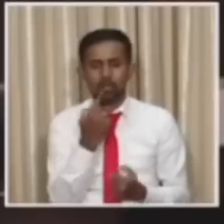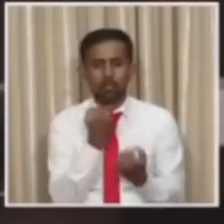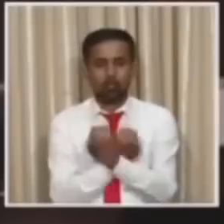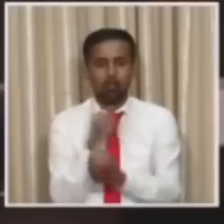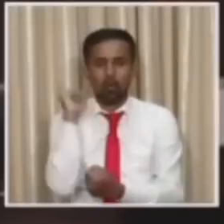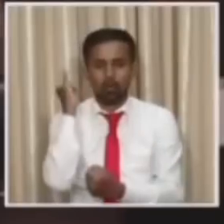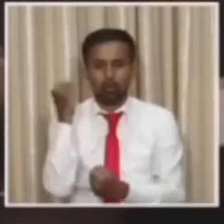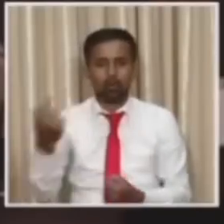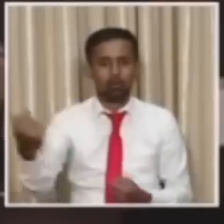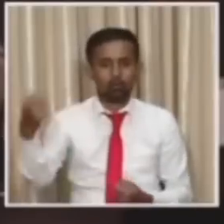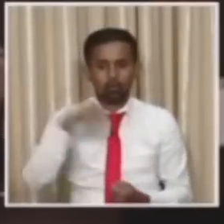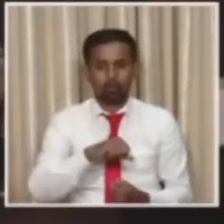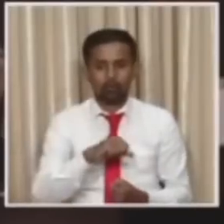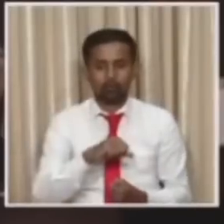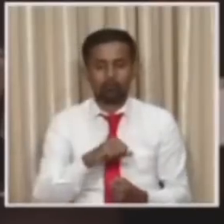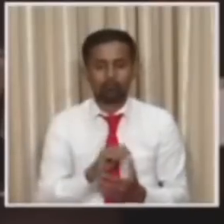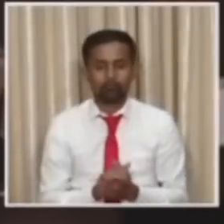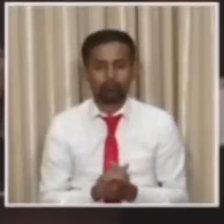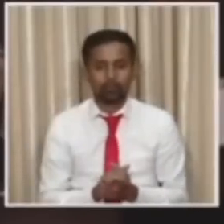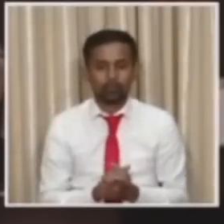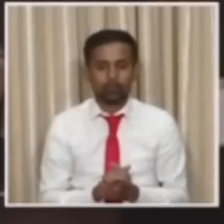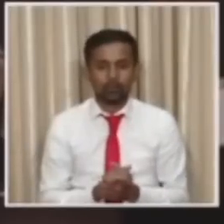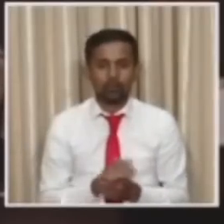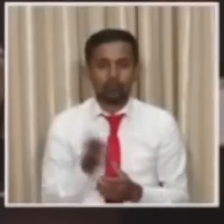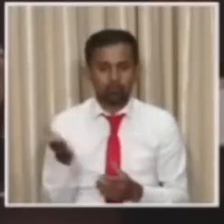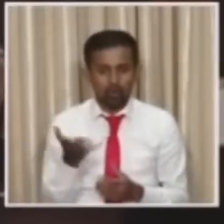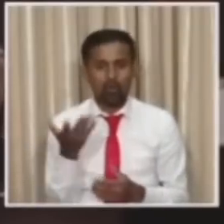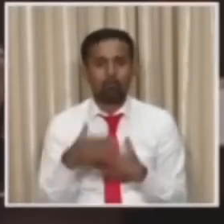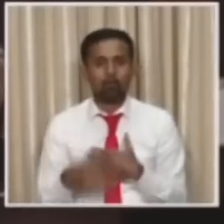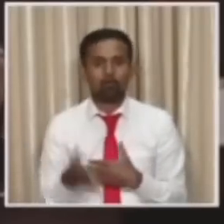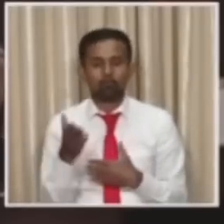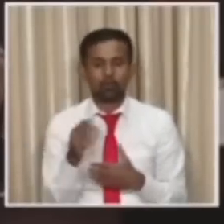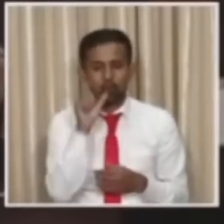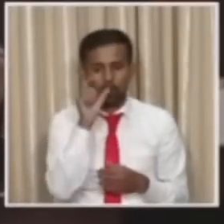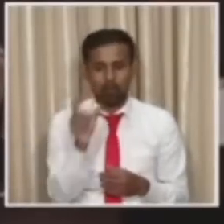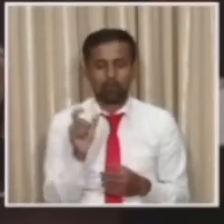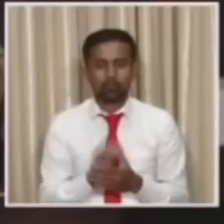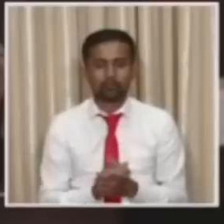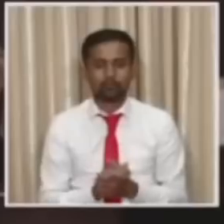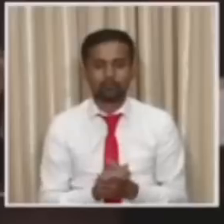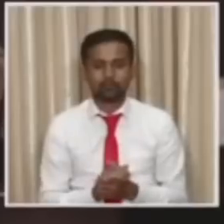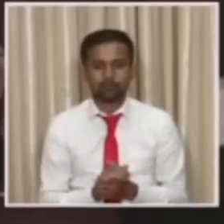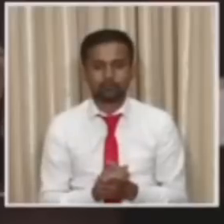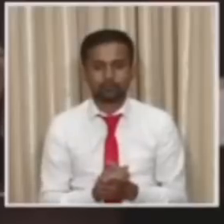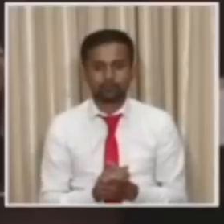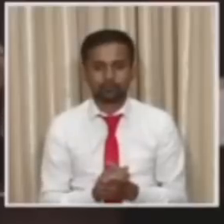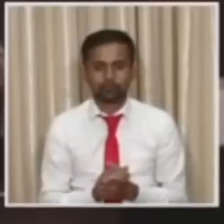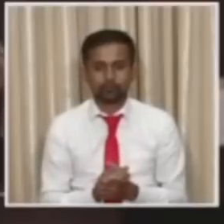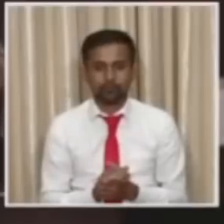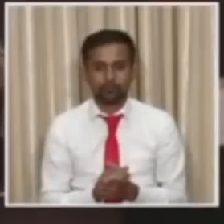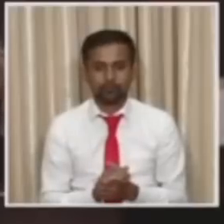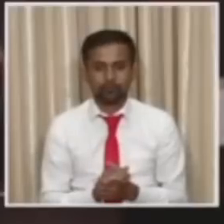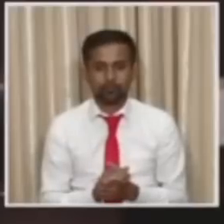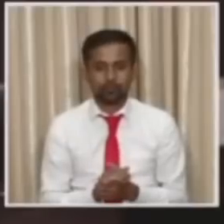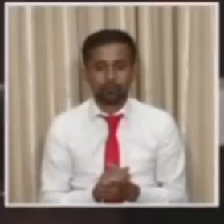ஆடையில் இருக்கும் பொழுது போலீஸ் போடுறது வளமையாக நடக்கிற விடையும் எங்களுடைய இளைஞர்களை போலீஸ் பின்தொடர்ந்து சில சில அச்சுறுத்தல் செய்வது வளமையான